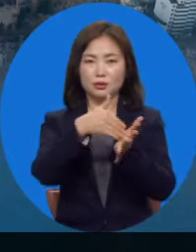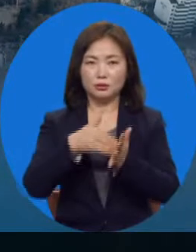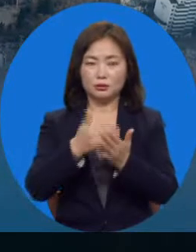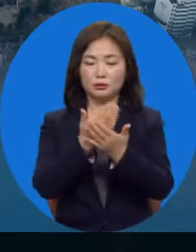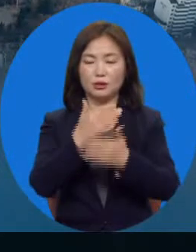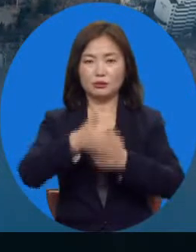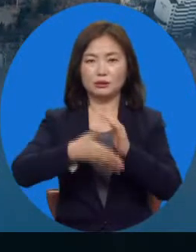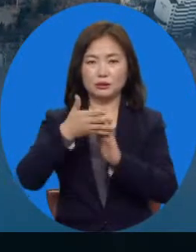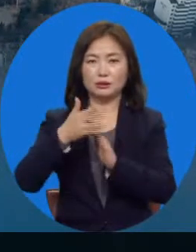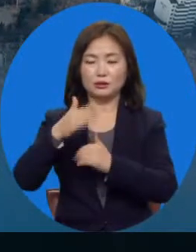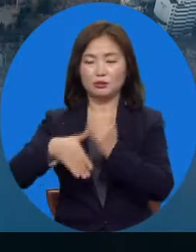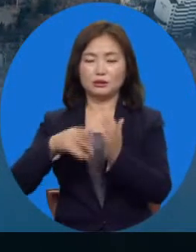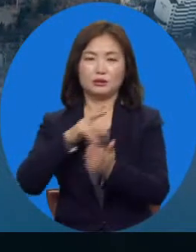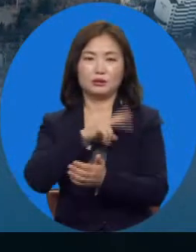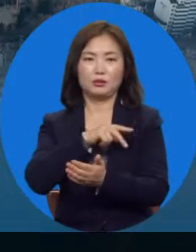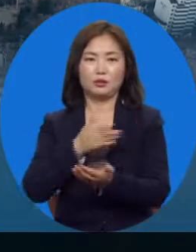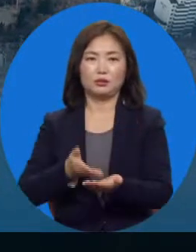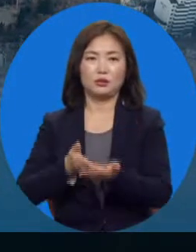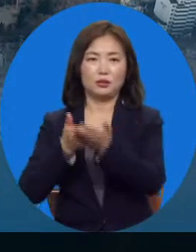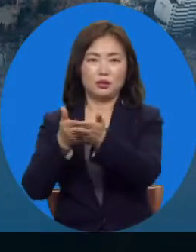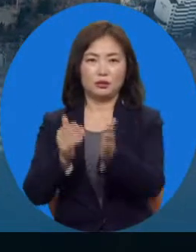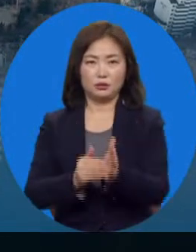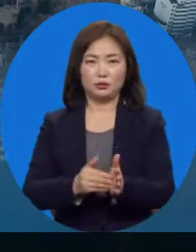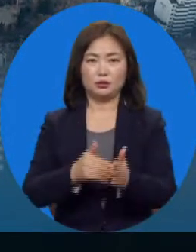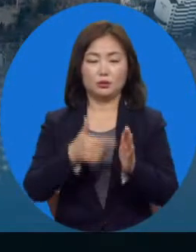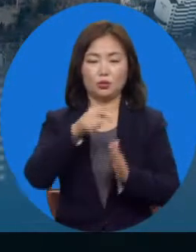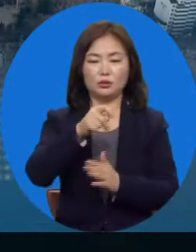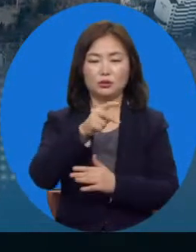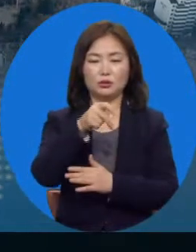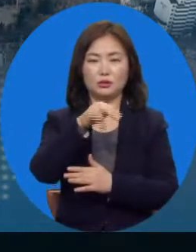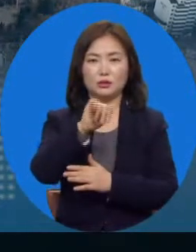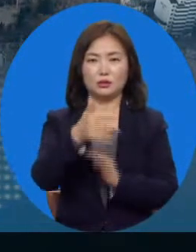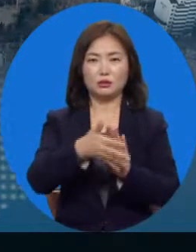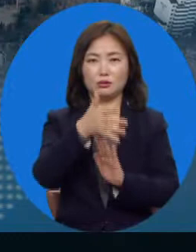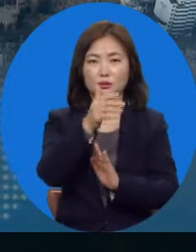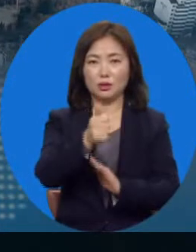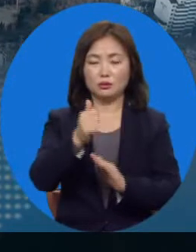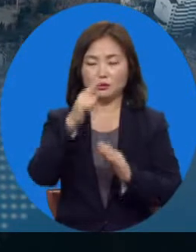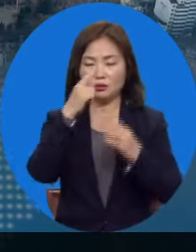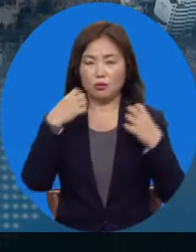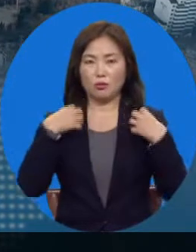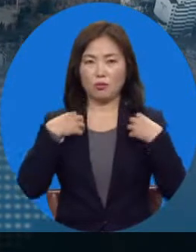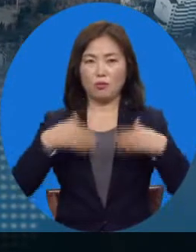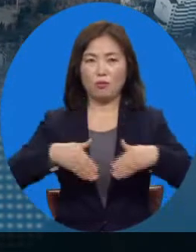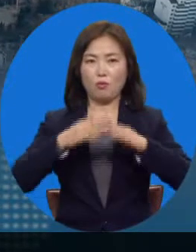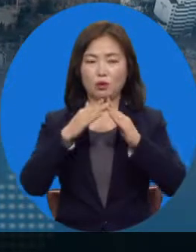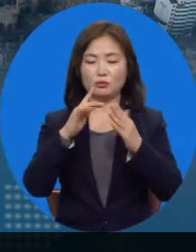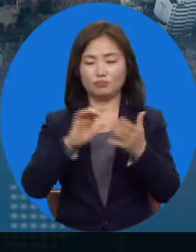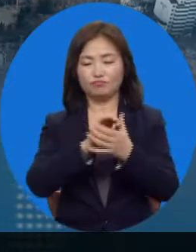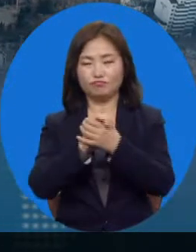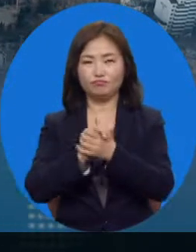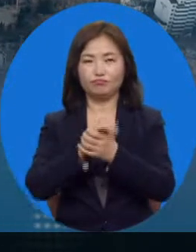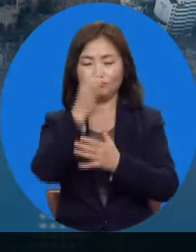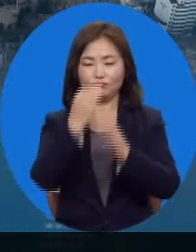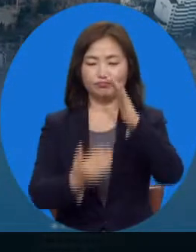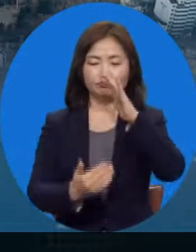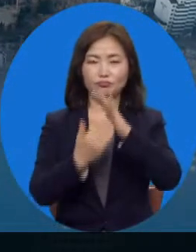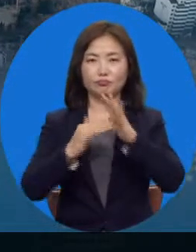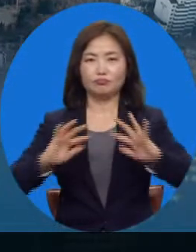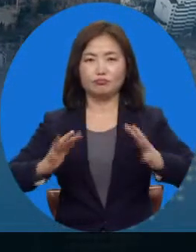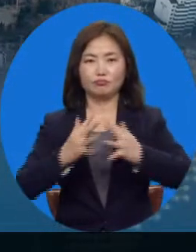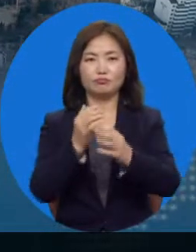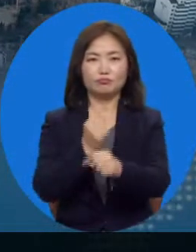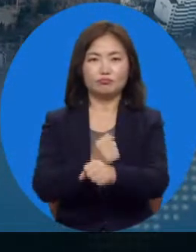의견서를 대구시와 대구시의회에 전달했습니다. 권영진 대구시장은 새로운 청사를 친환경적인 첨단